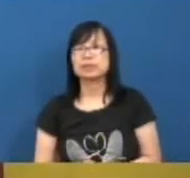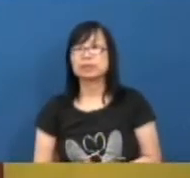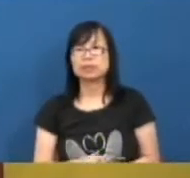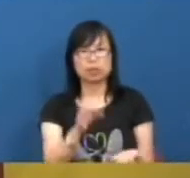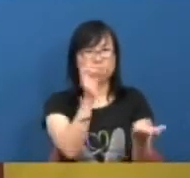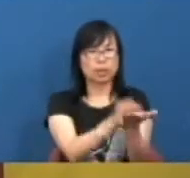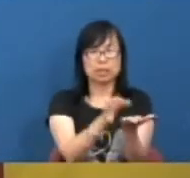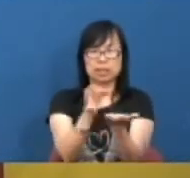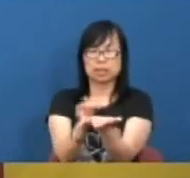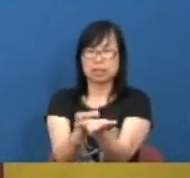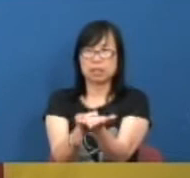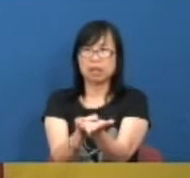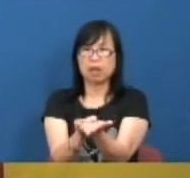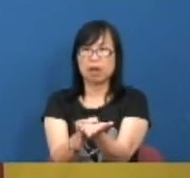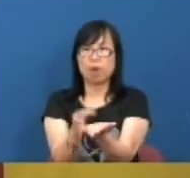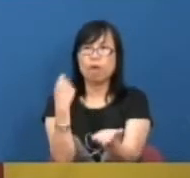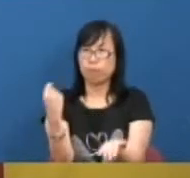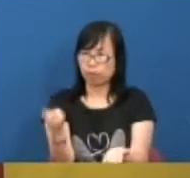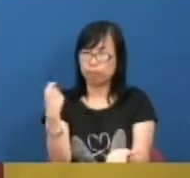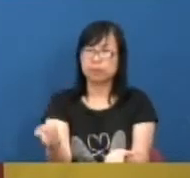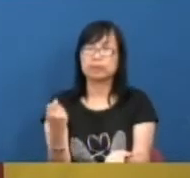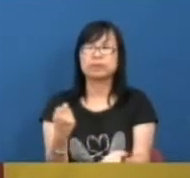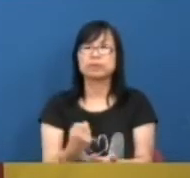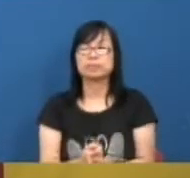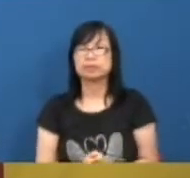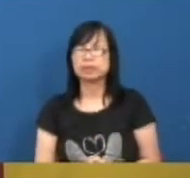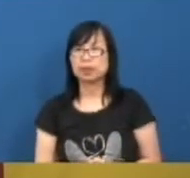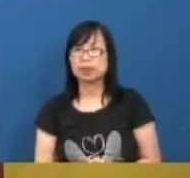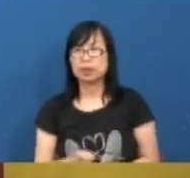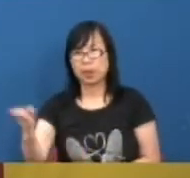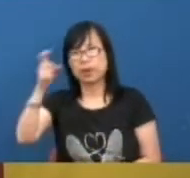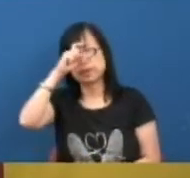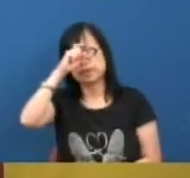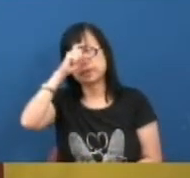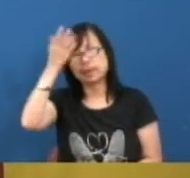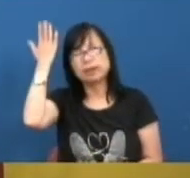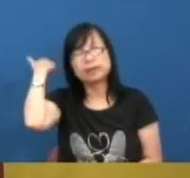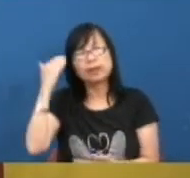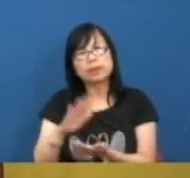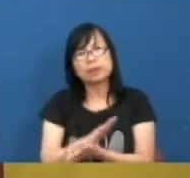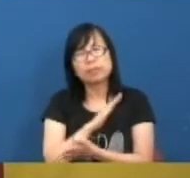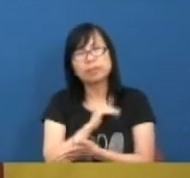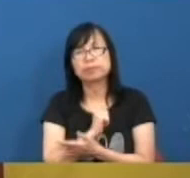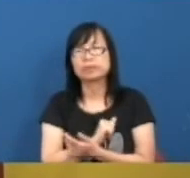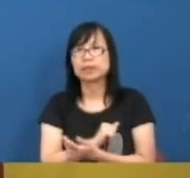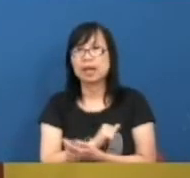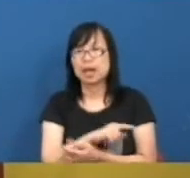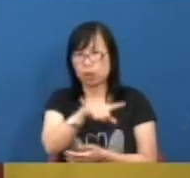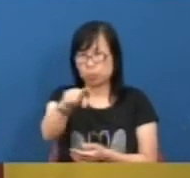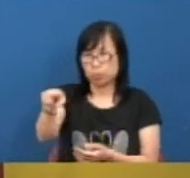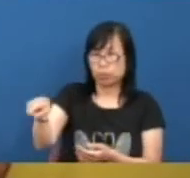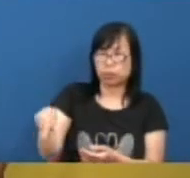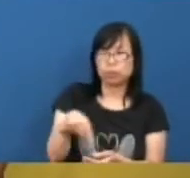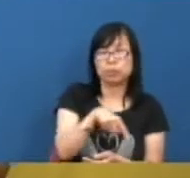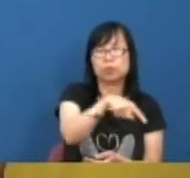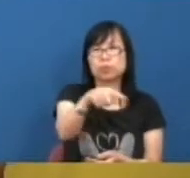置係好方便㗎， 好方便 嚇。咁我記得舊年咧就個市場好得意